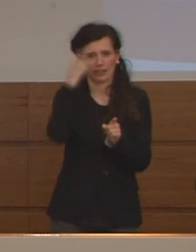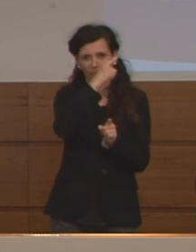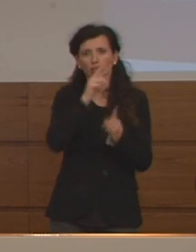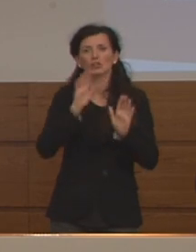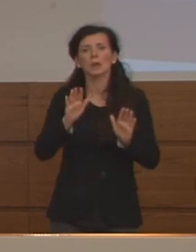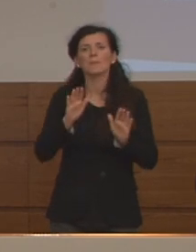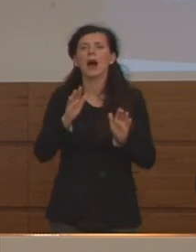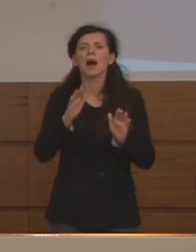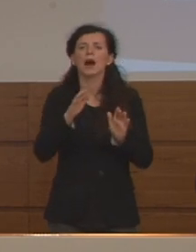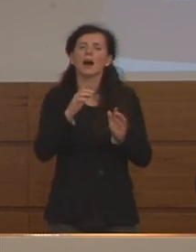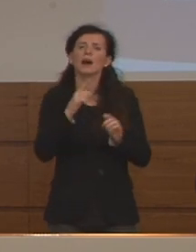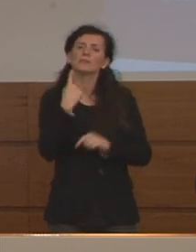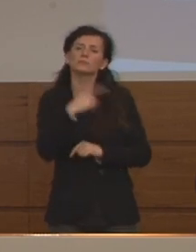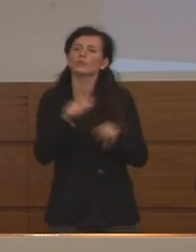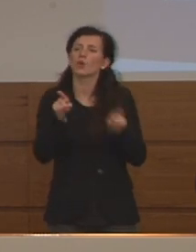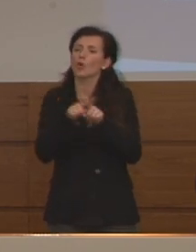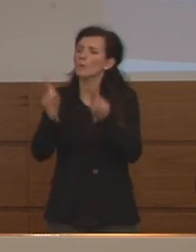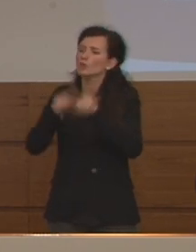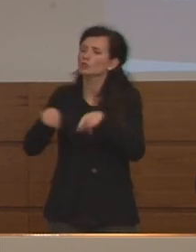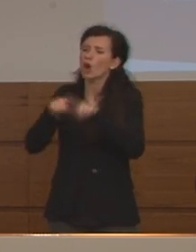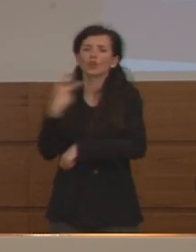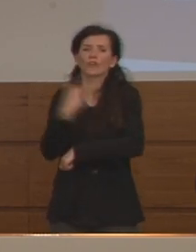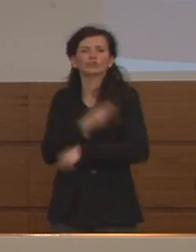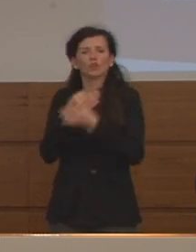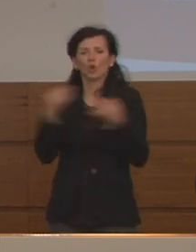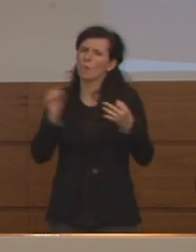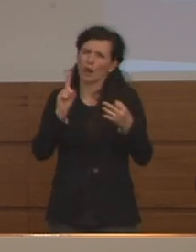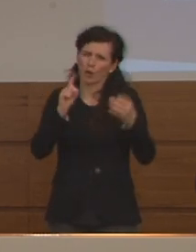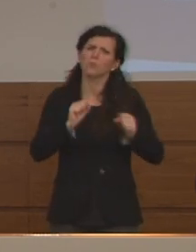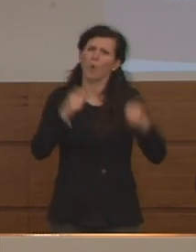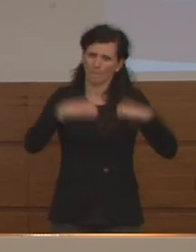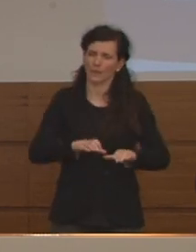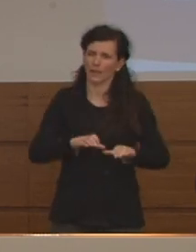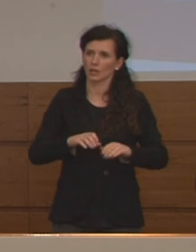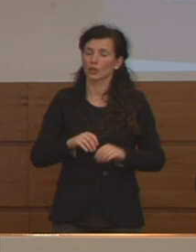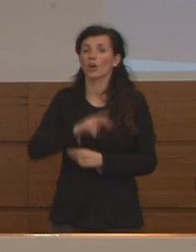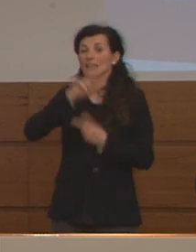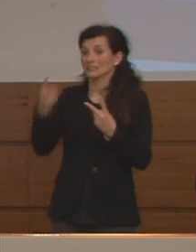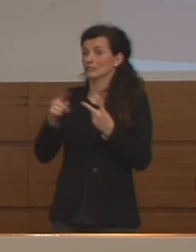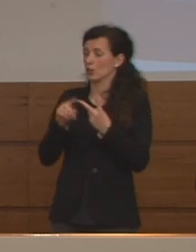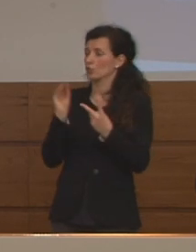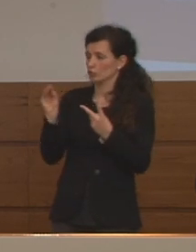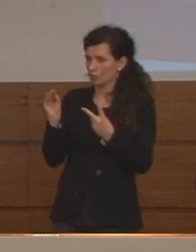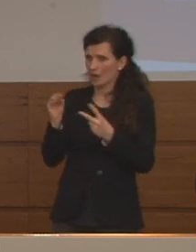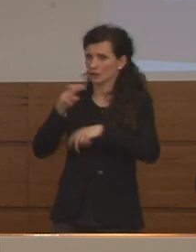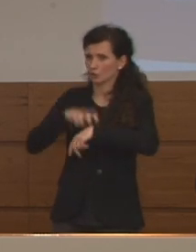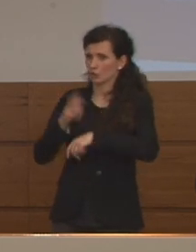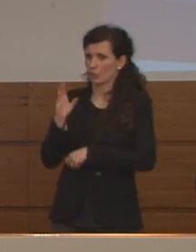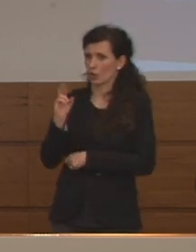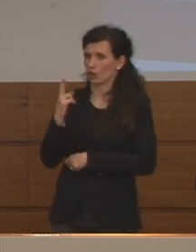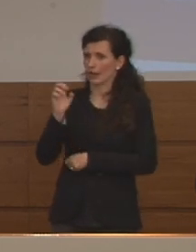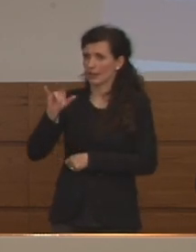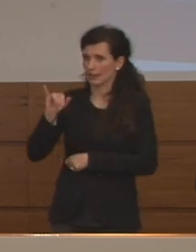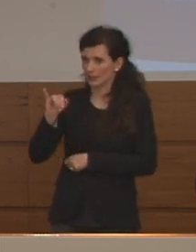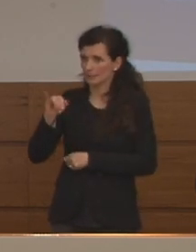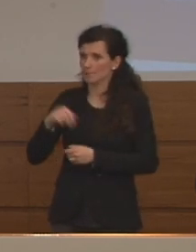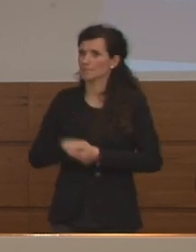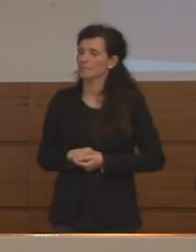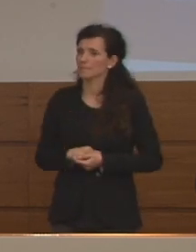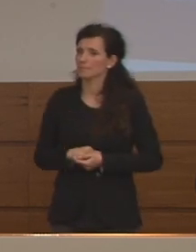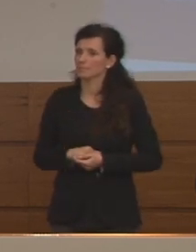quelli abituali che si hanno per un vaccino e l'altra domanda per il dottor borrelli in questi